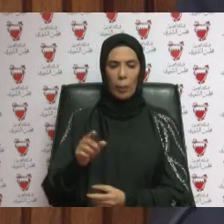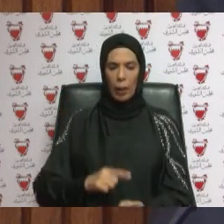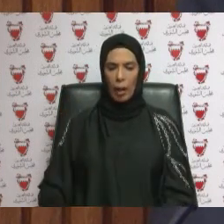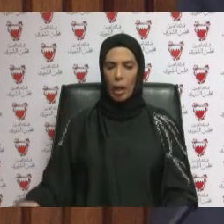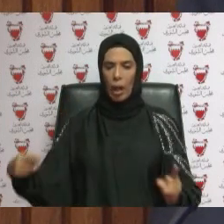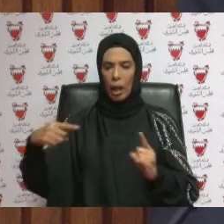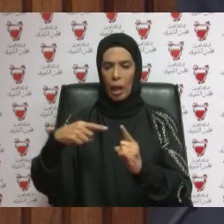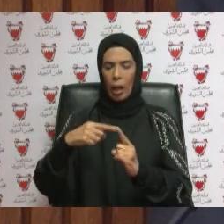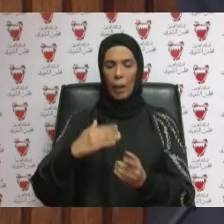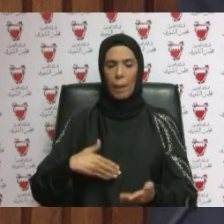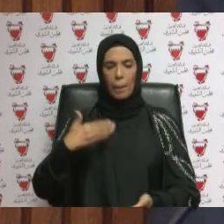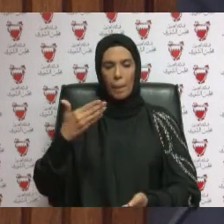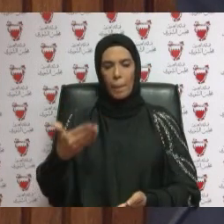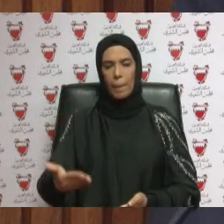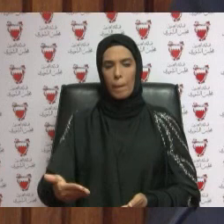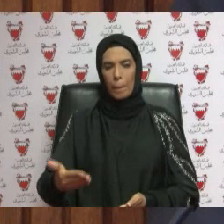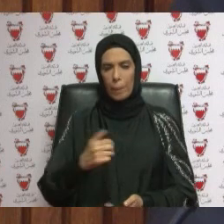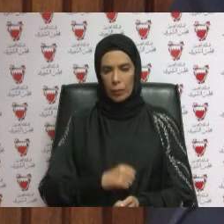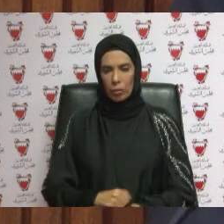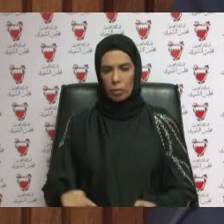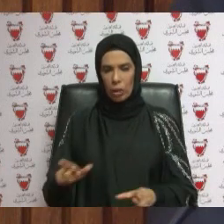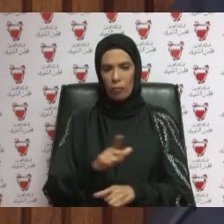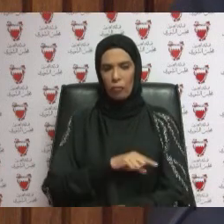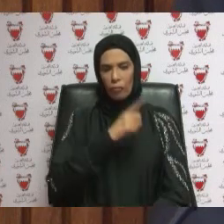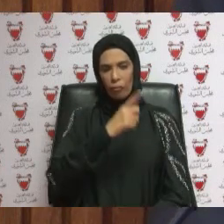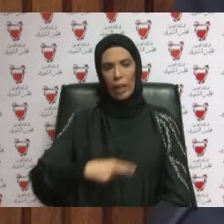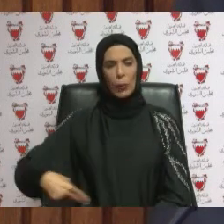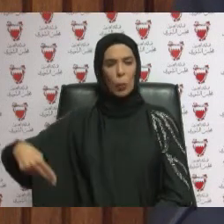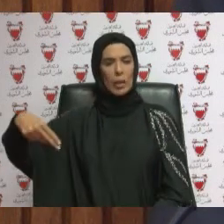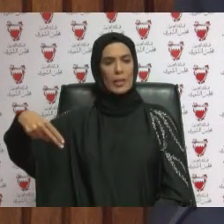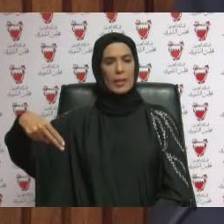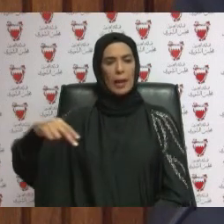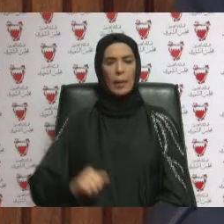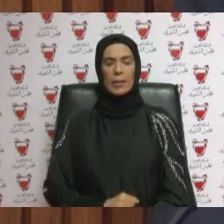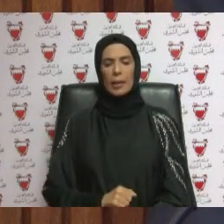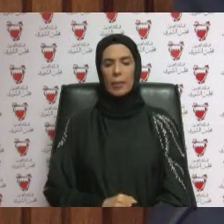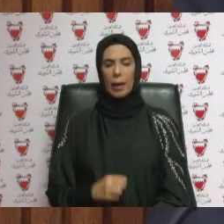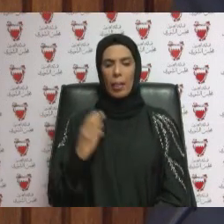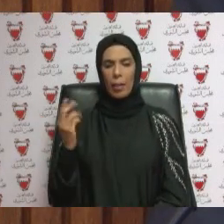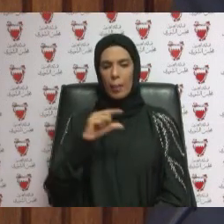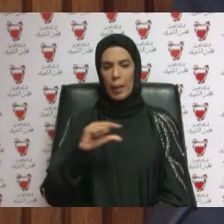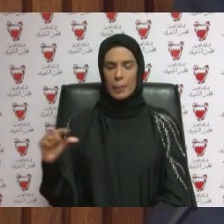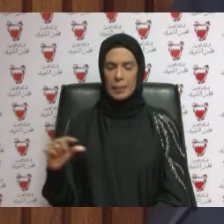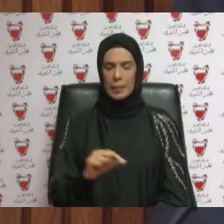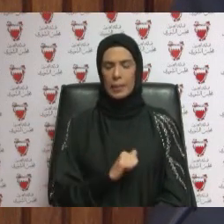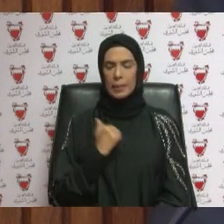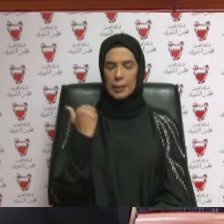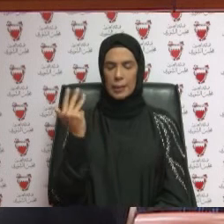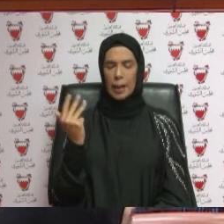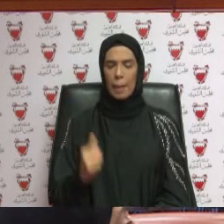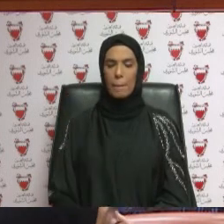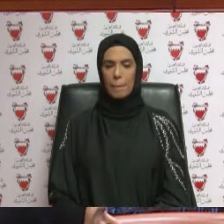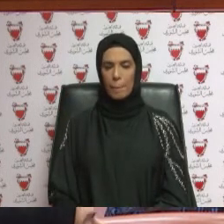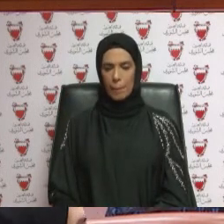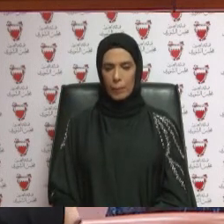المستدامة، والذي عقد في جزيرة بالي بجمهورية إندونيسيا خلال فترة من 3-5 سبتمبر. أي ملاحظات؟